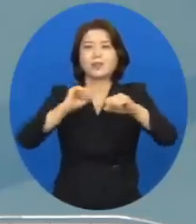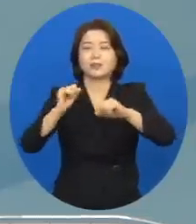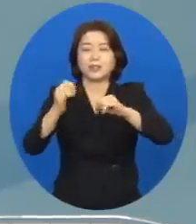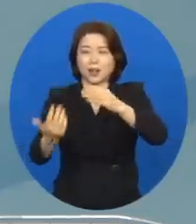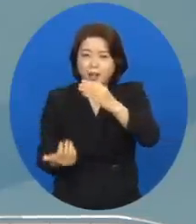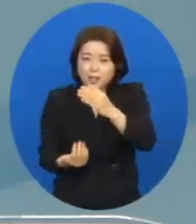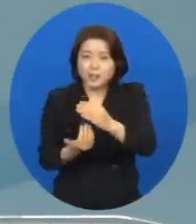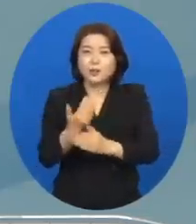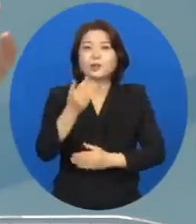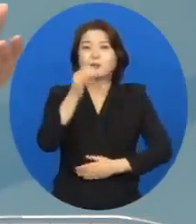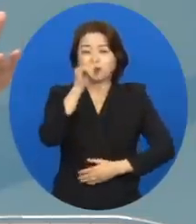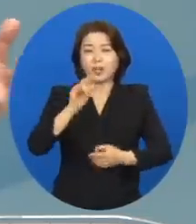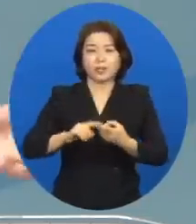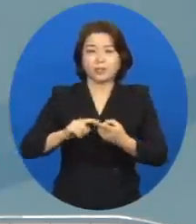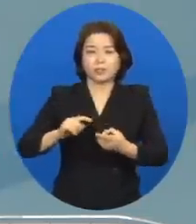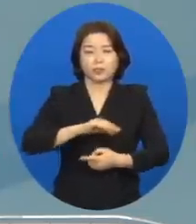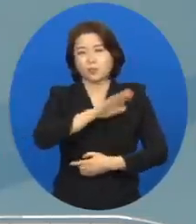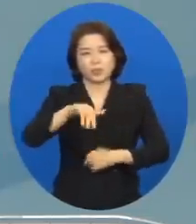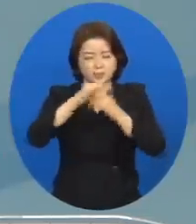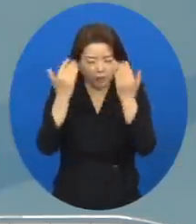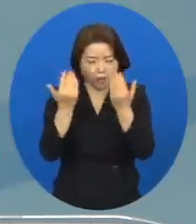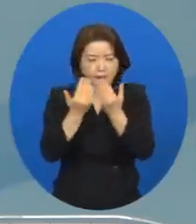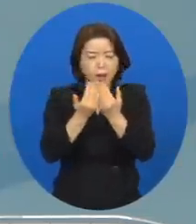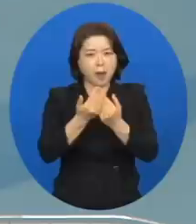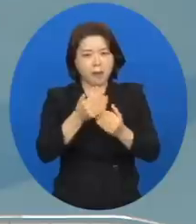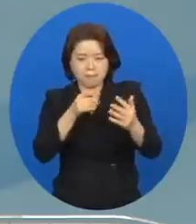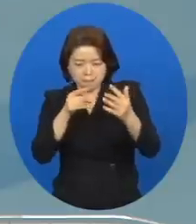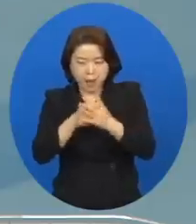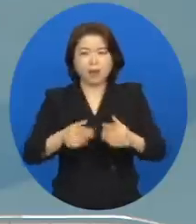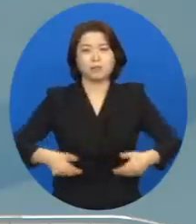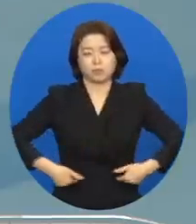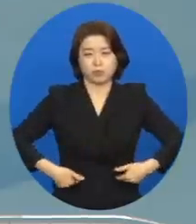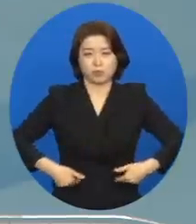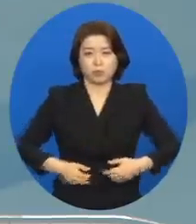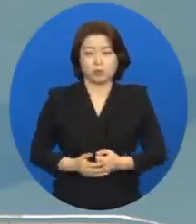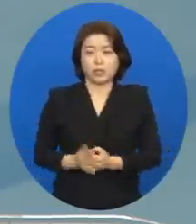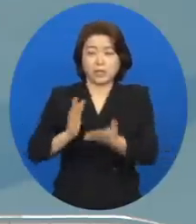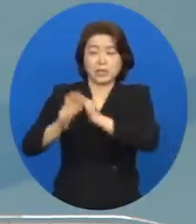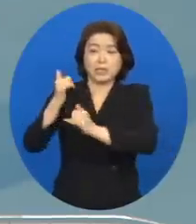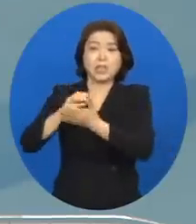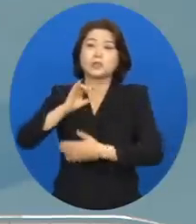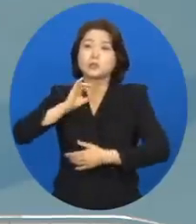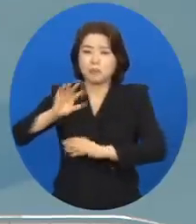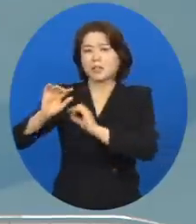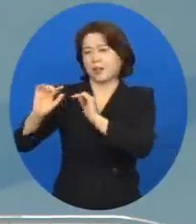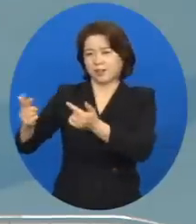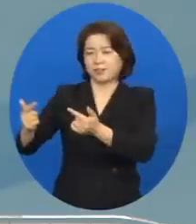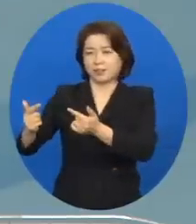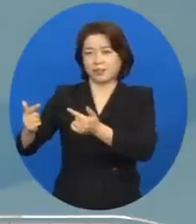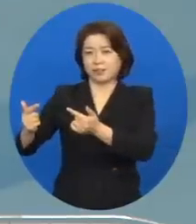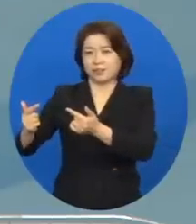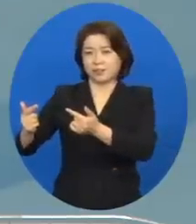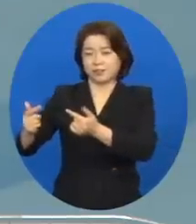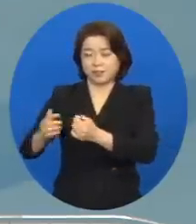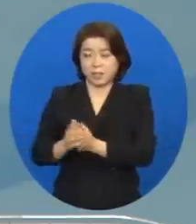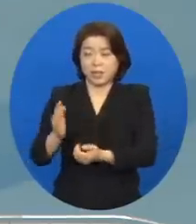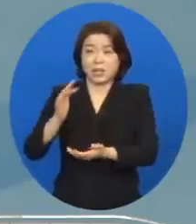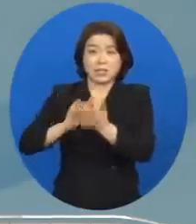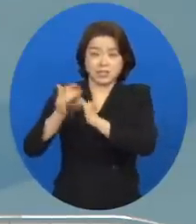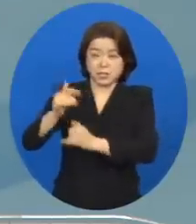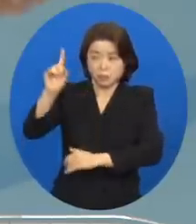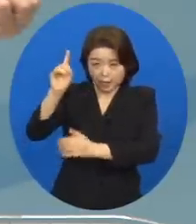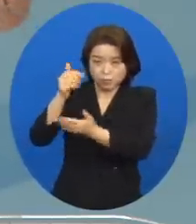사실을 우리가 다 알아야 합니다. 예수님만이 하신 일이 아니라는 거예요. 예수님 한